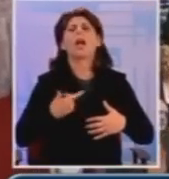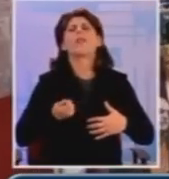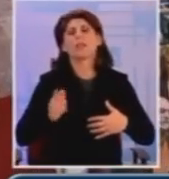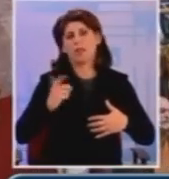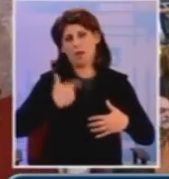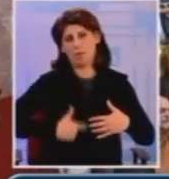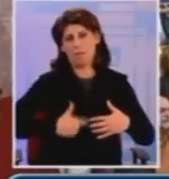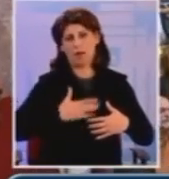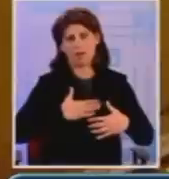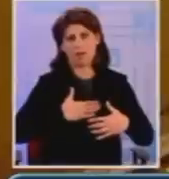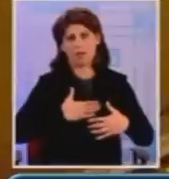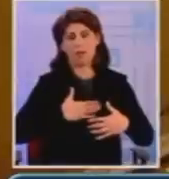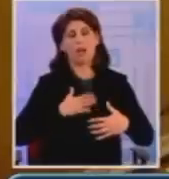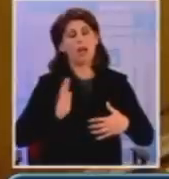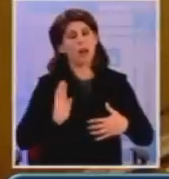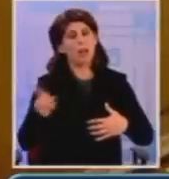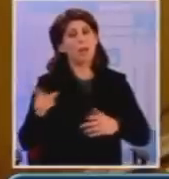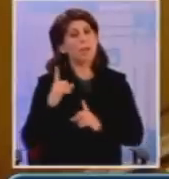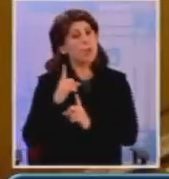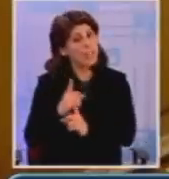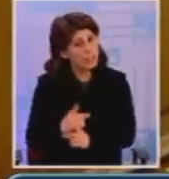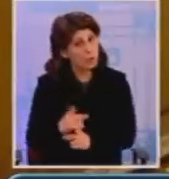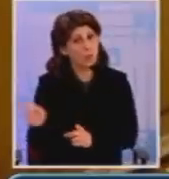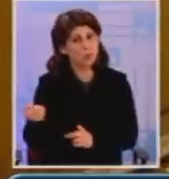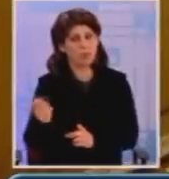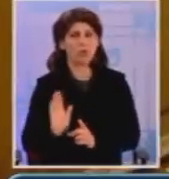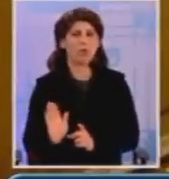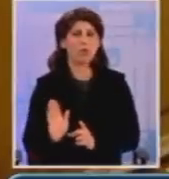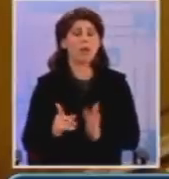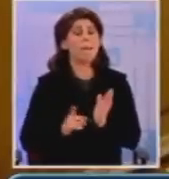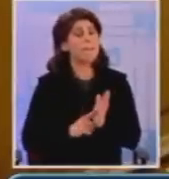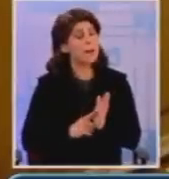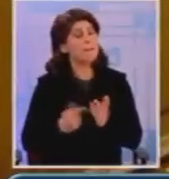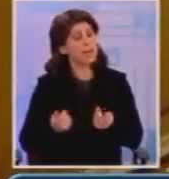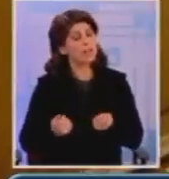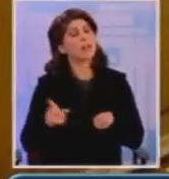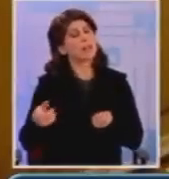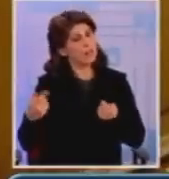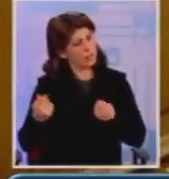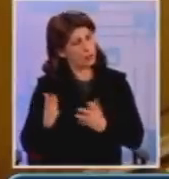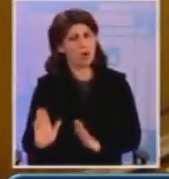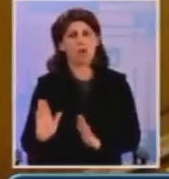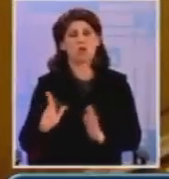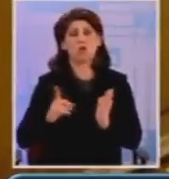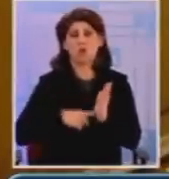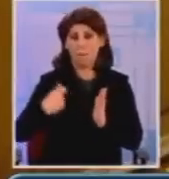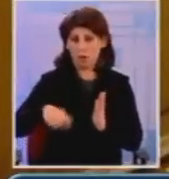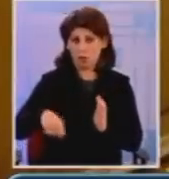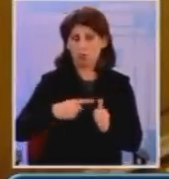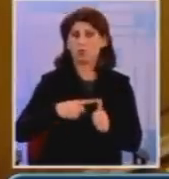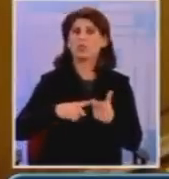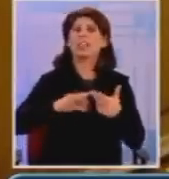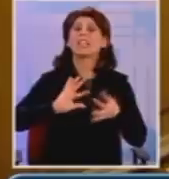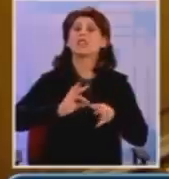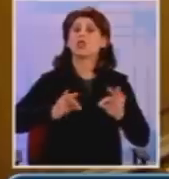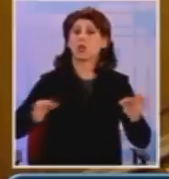μένα, αλλά από τους ειδικούς. Πρέπει να γίνει και θα γίνει από τους ειδικούς, νομικούς και ιστορικούς.